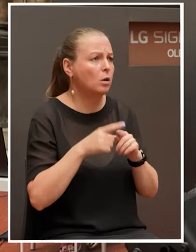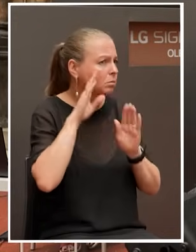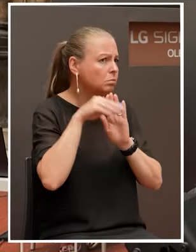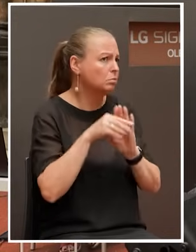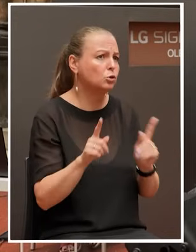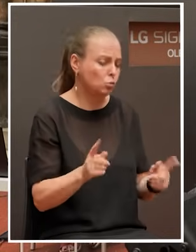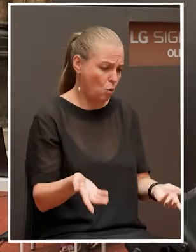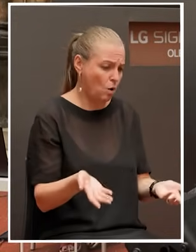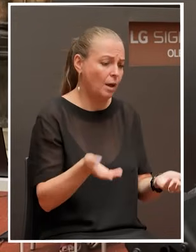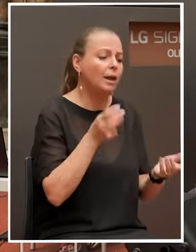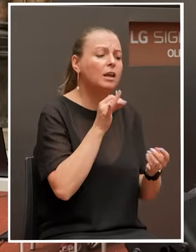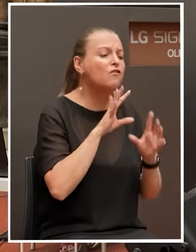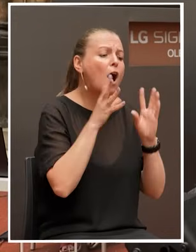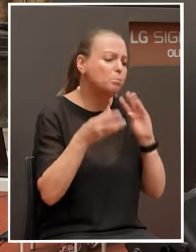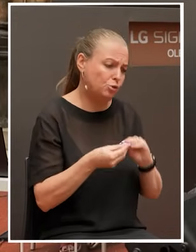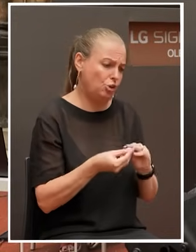И что такое вообще